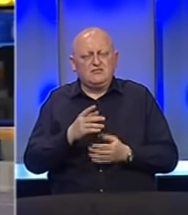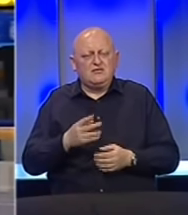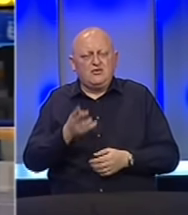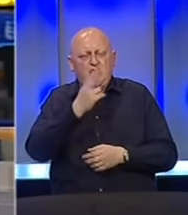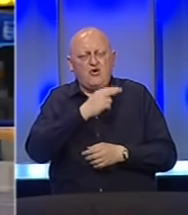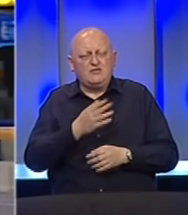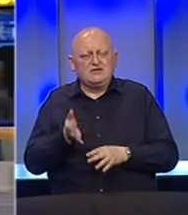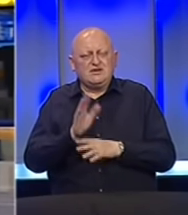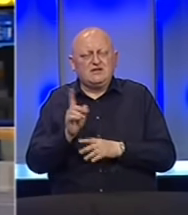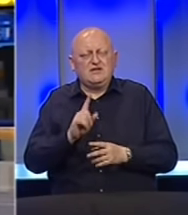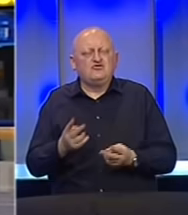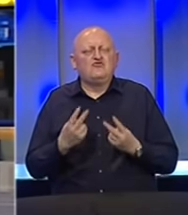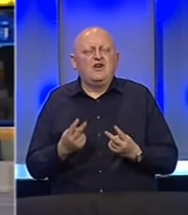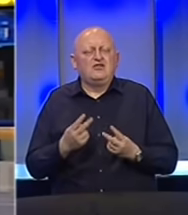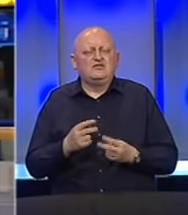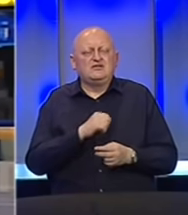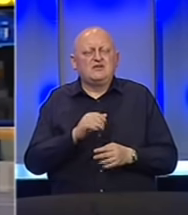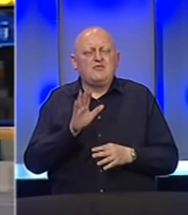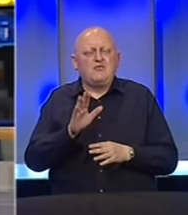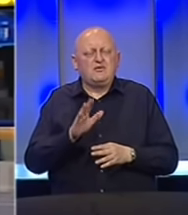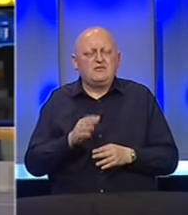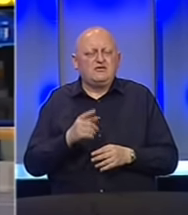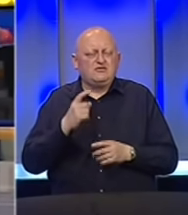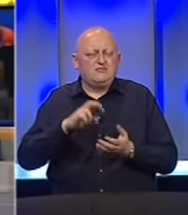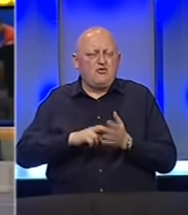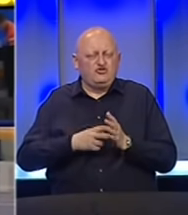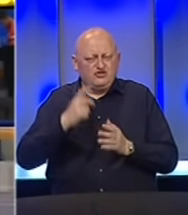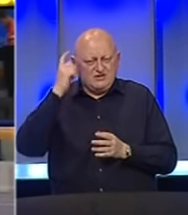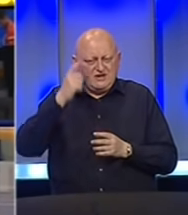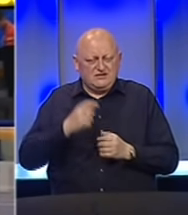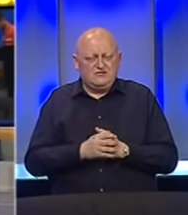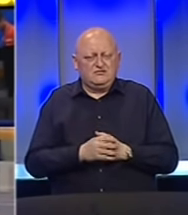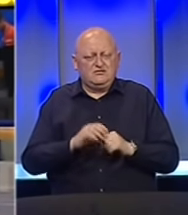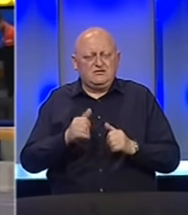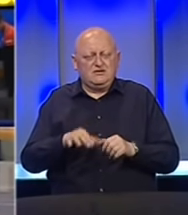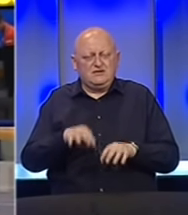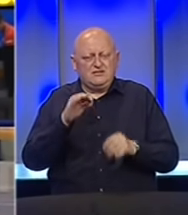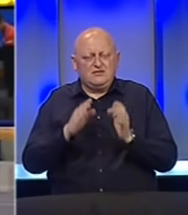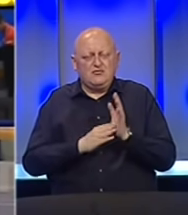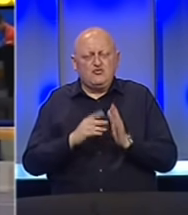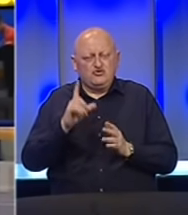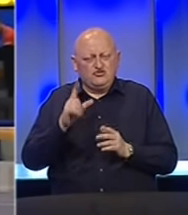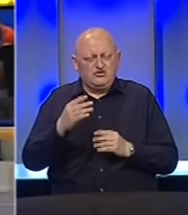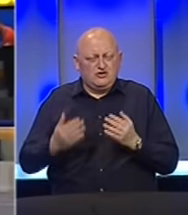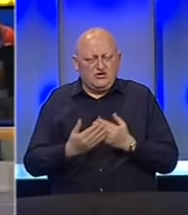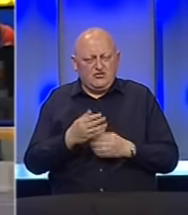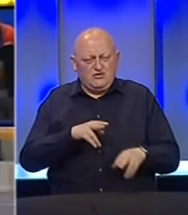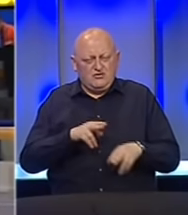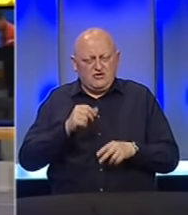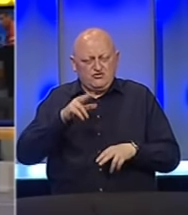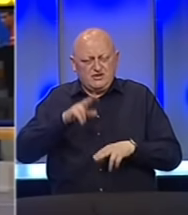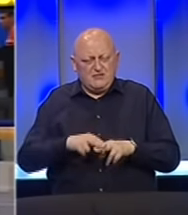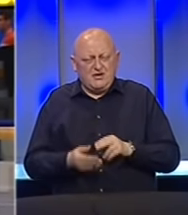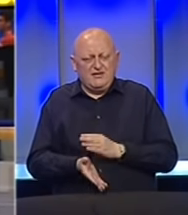kompetencije kandidata nisu bitne, već pripadnost i lojalnost političkoj stranci. Da li je izbor Miloša Lučića za novog ministra za ljudska